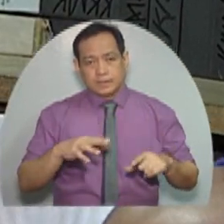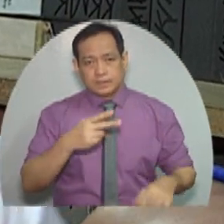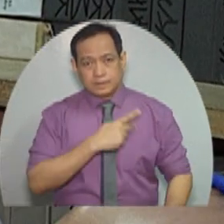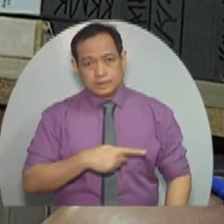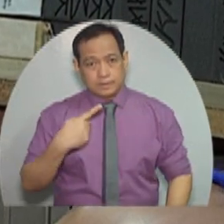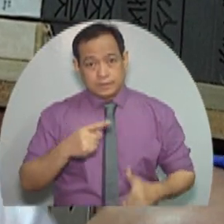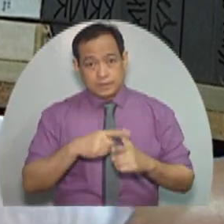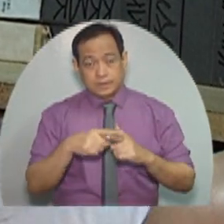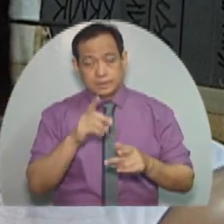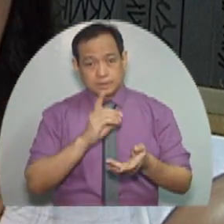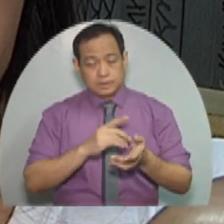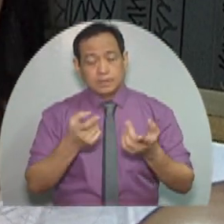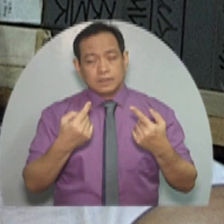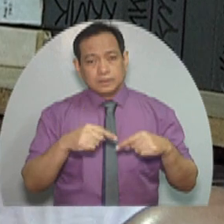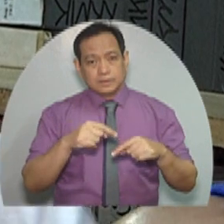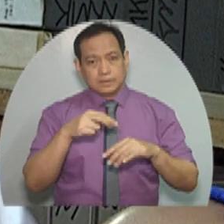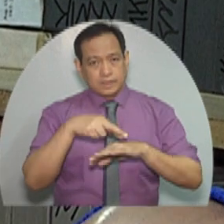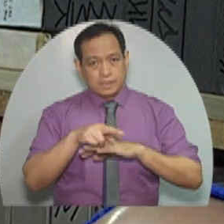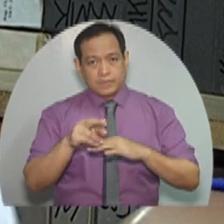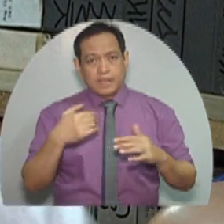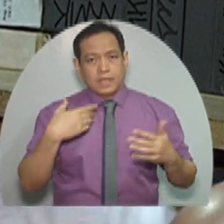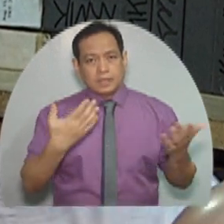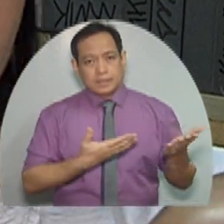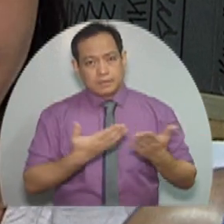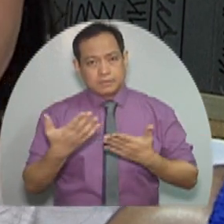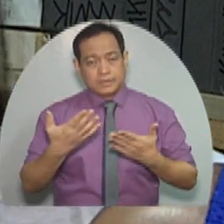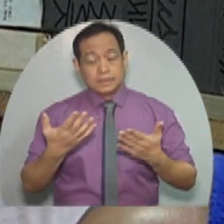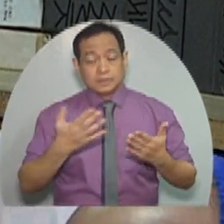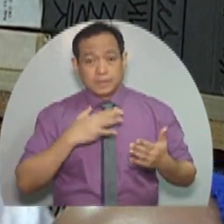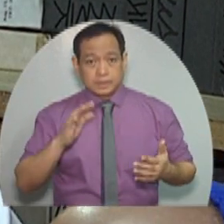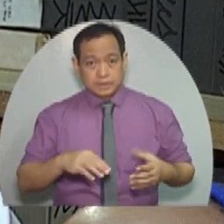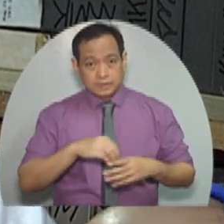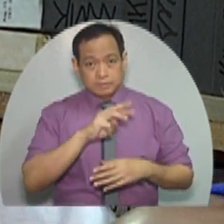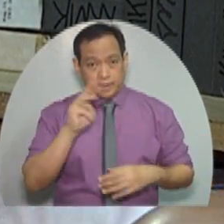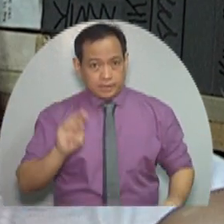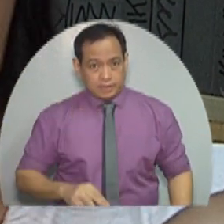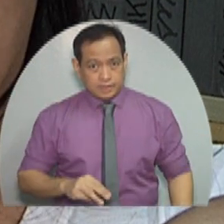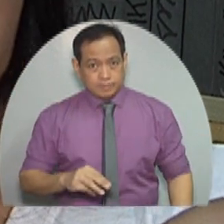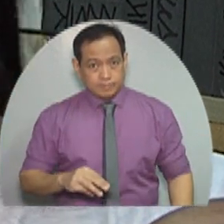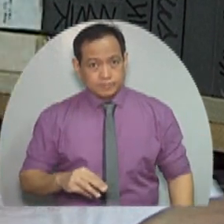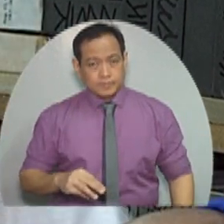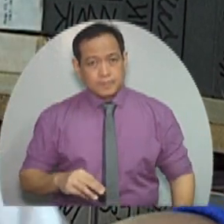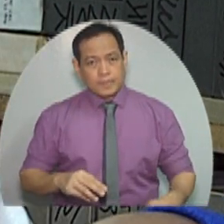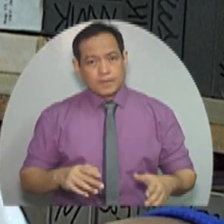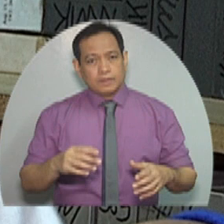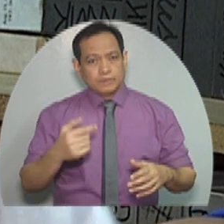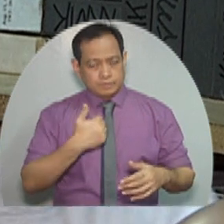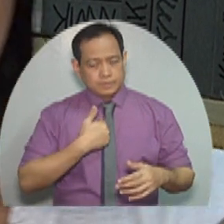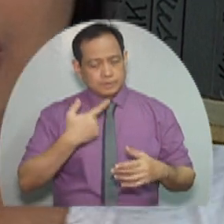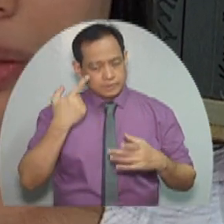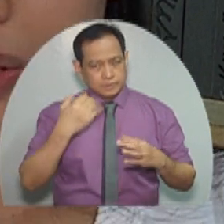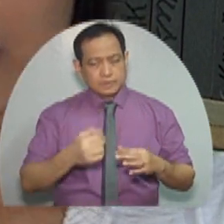pwede humingi po kami ng referral, ililipat namin siya sa Manila. Bahala na po kami kung saan namin